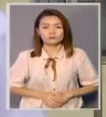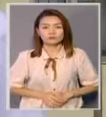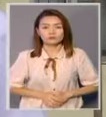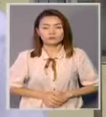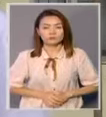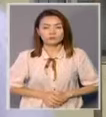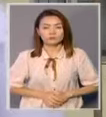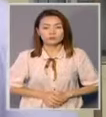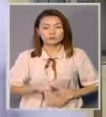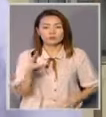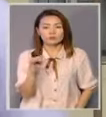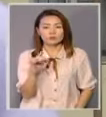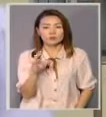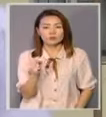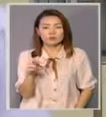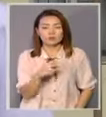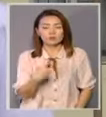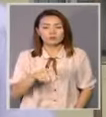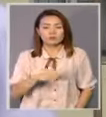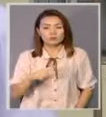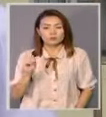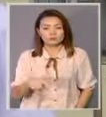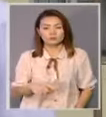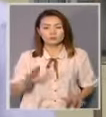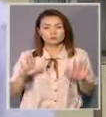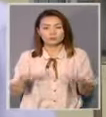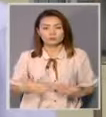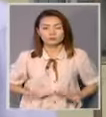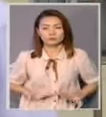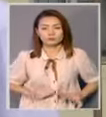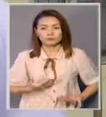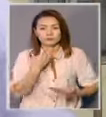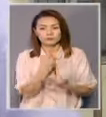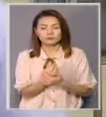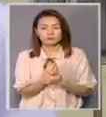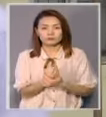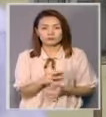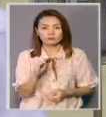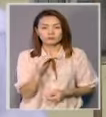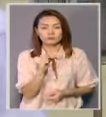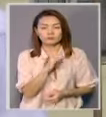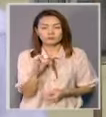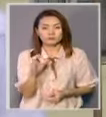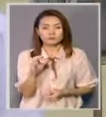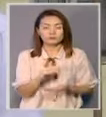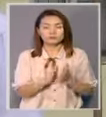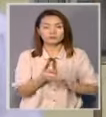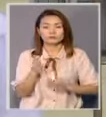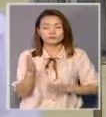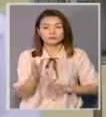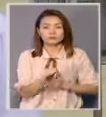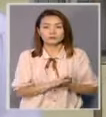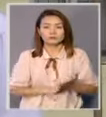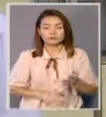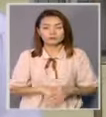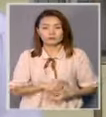олар біздің Нұрсая 11 мекенжайы бойынша орналасқан өзіміздің офиске терминал қоятын болып келістік. Содан